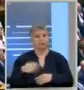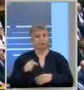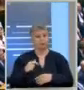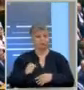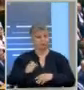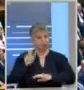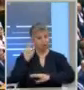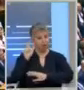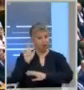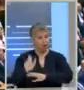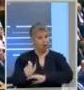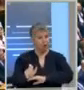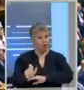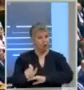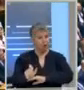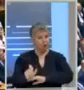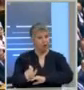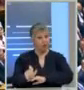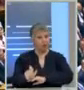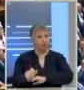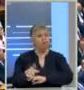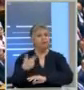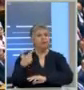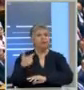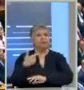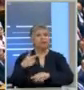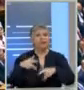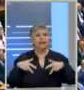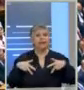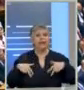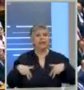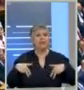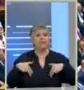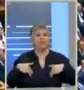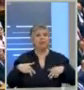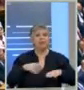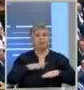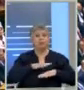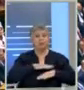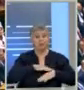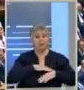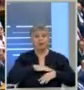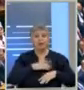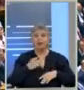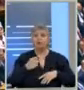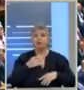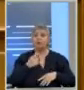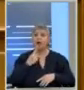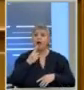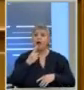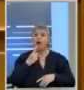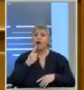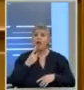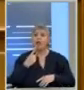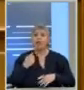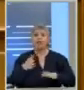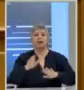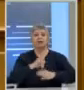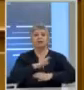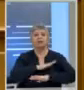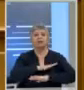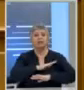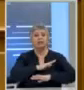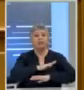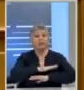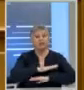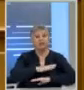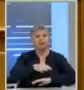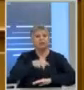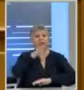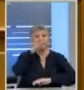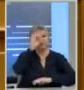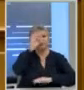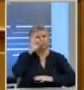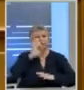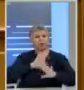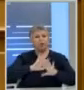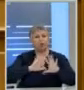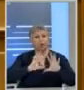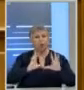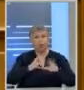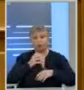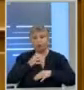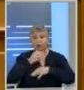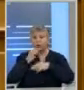Διαβεβαίωνε ο Υπουργός Εθνικής Άμυνας τα στελέχη των ενόπλων δυνάμεων και των σωμάτων ασφαλείας ότι θα